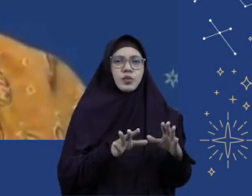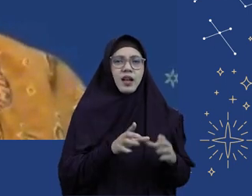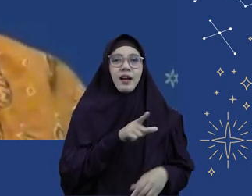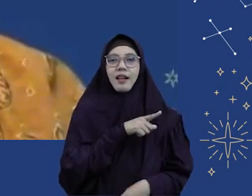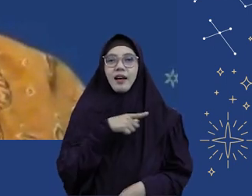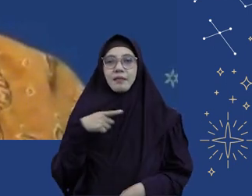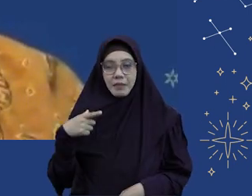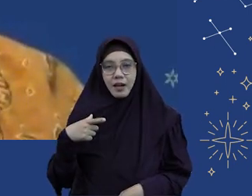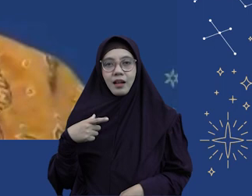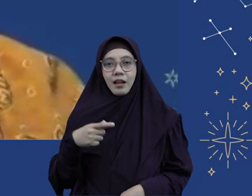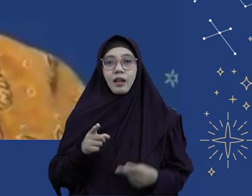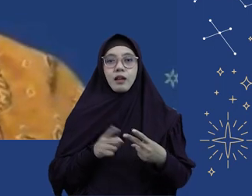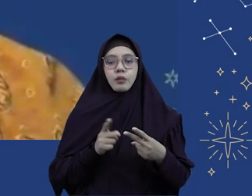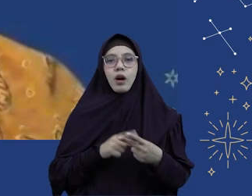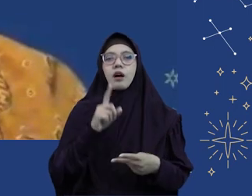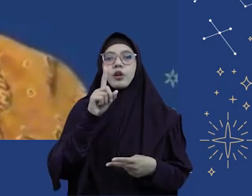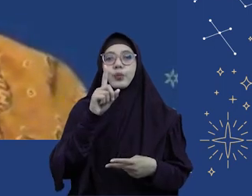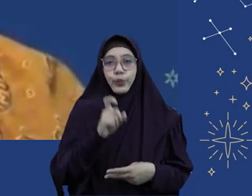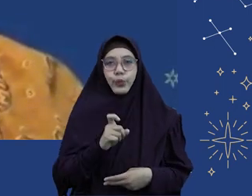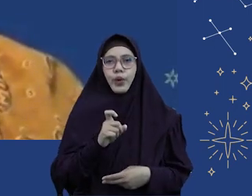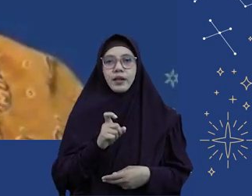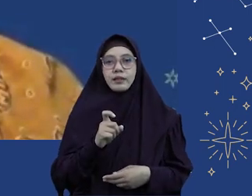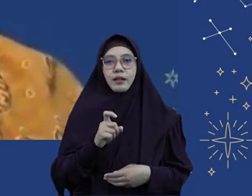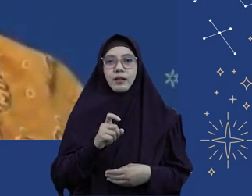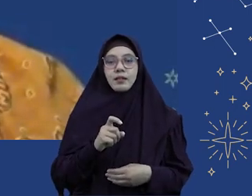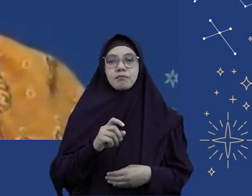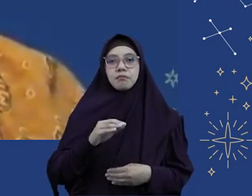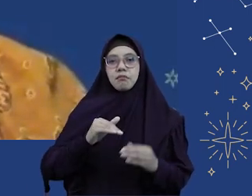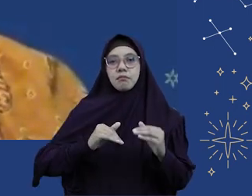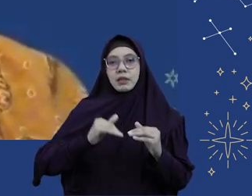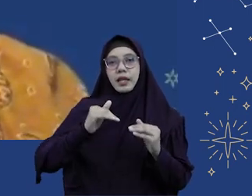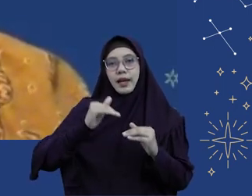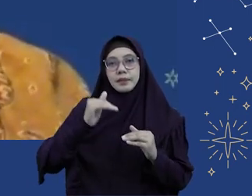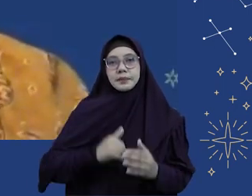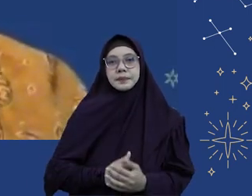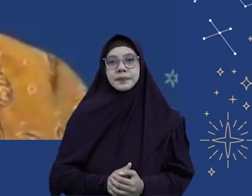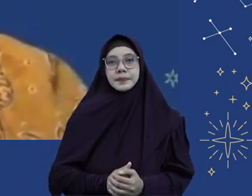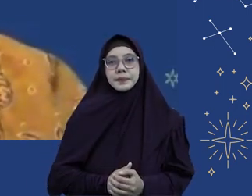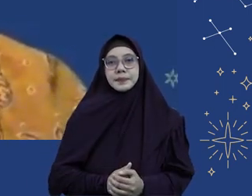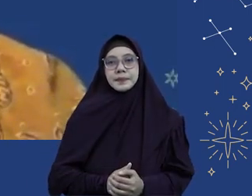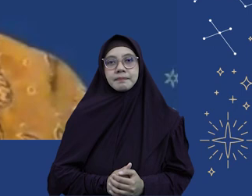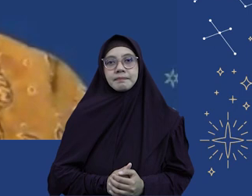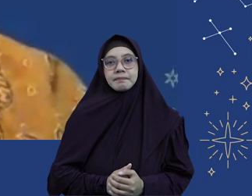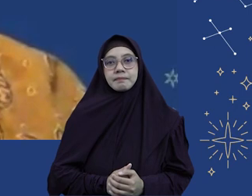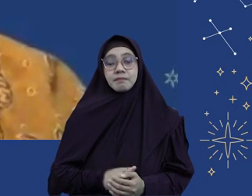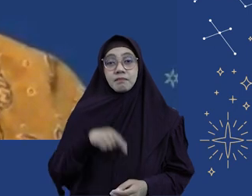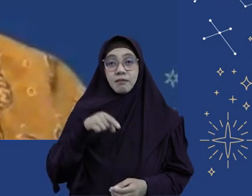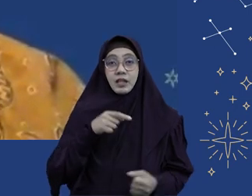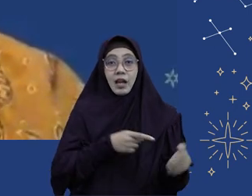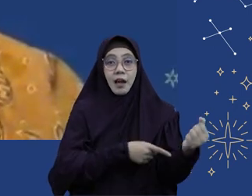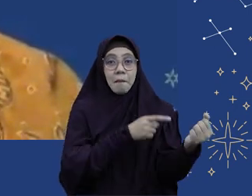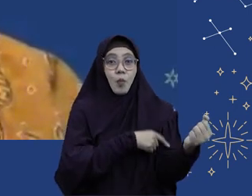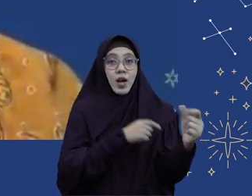Yang kedua juga kebutuhannya yang dari tahun ke tahun meningkat dengan sangat pesat saat ini boleh dibilang kapasitas